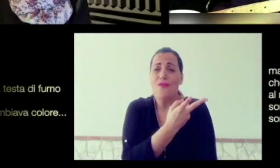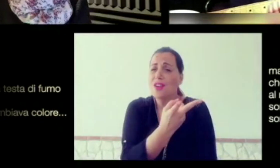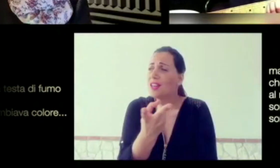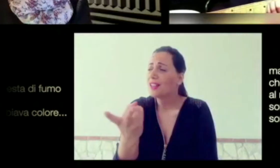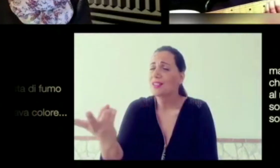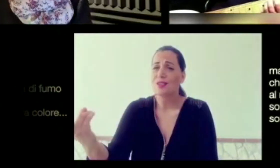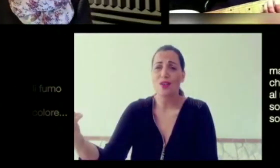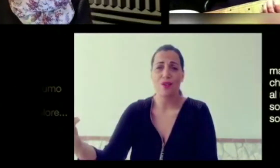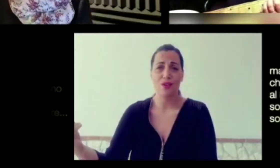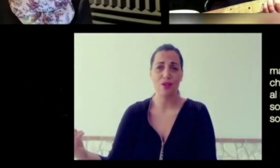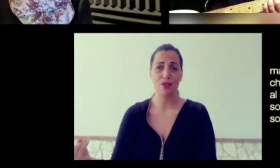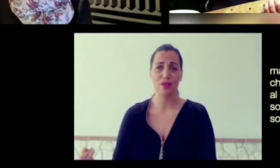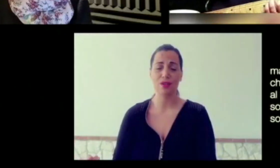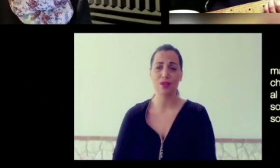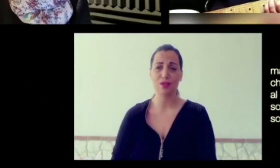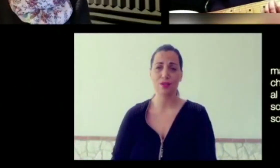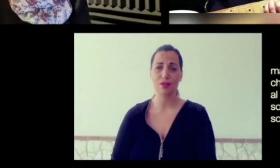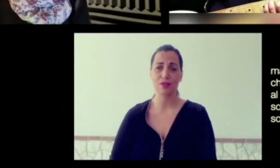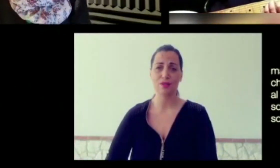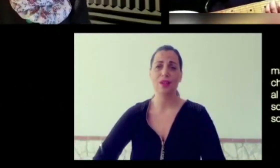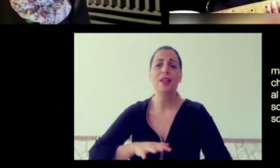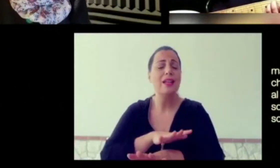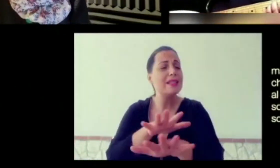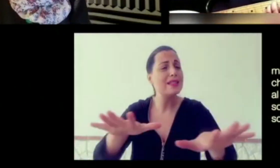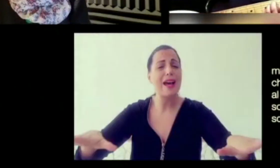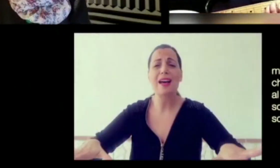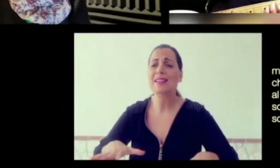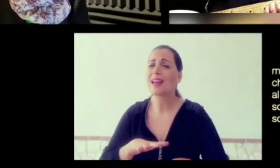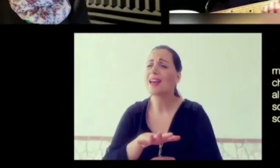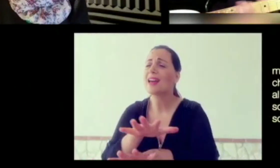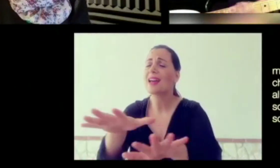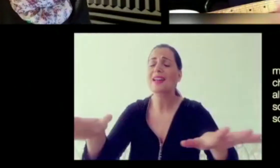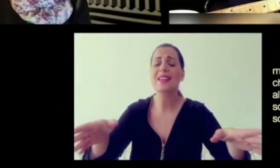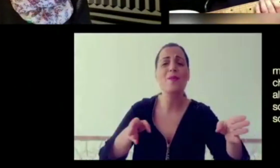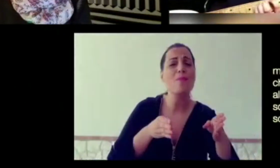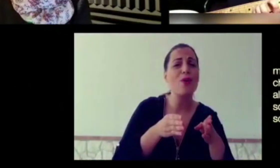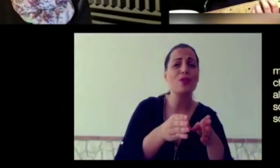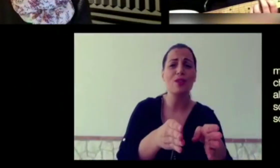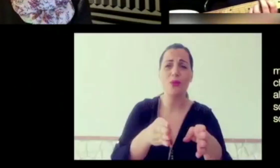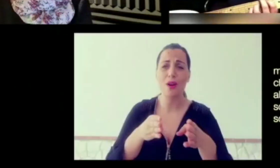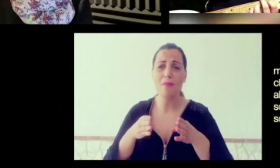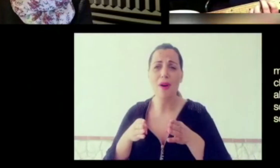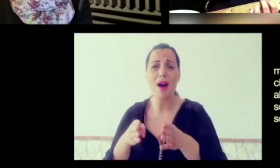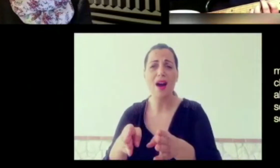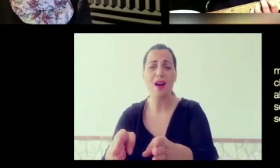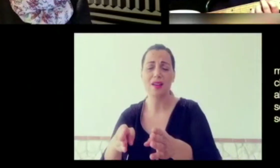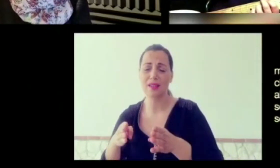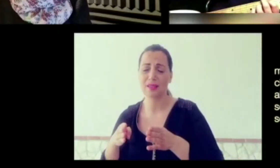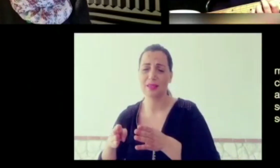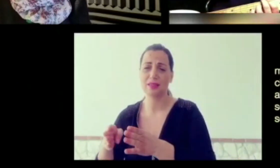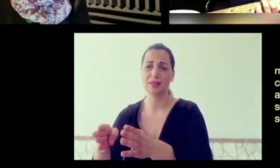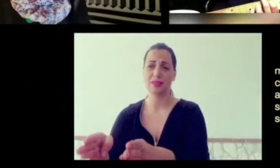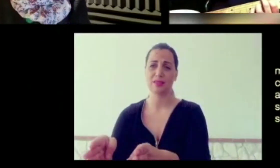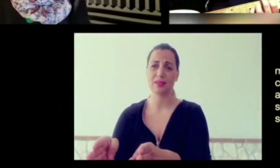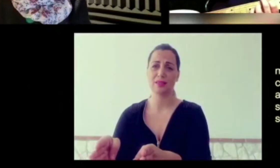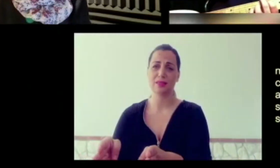ma ho visto che le strade che portano al mare